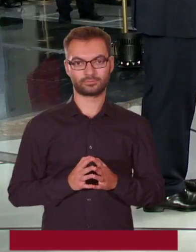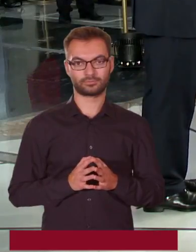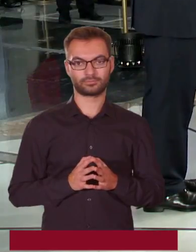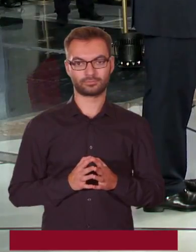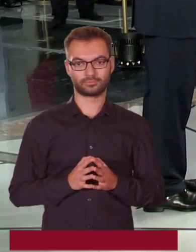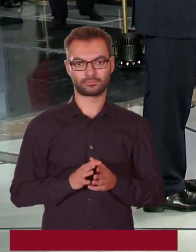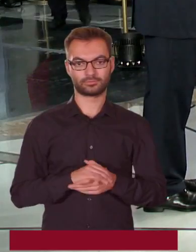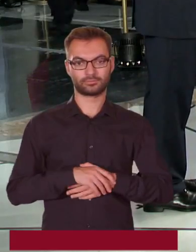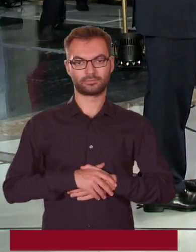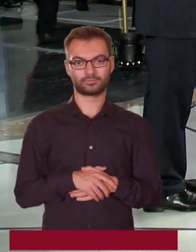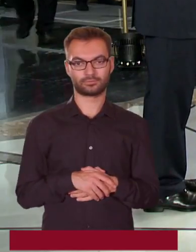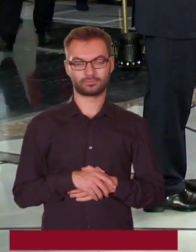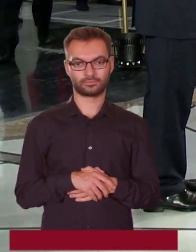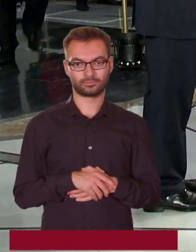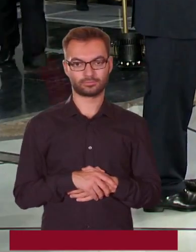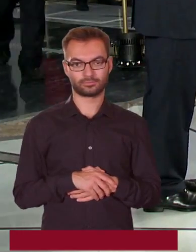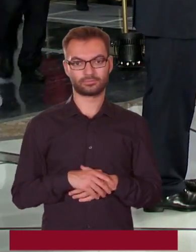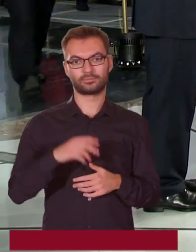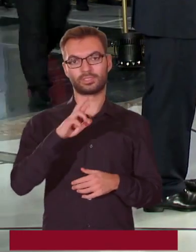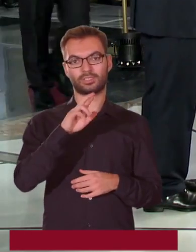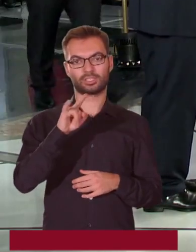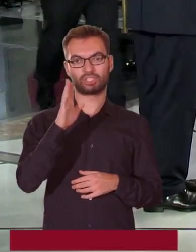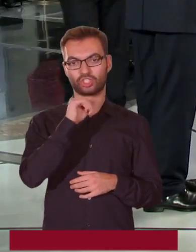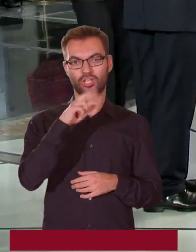Poproszę pana Ryszarda Jerzego Gallę.